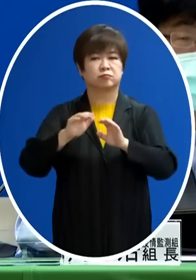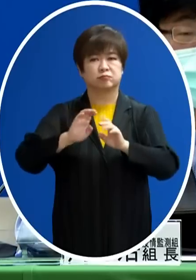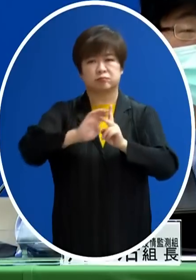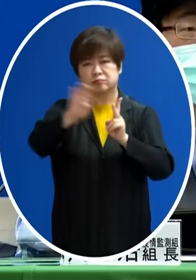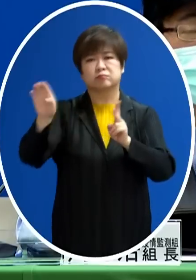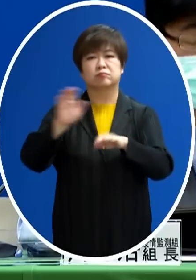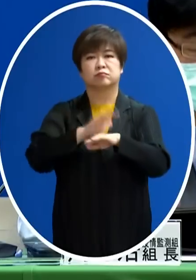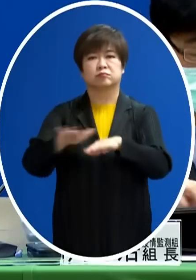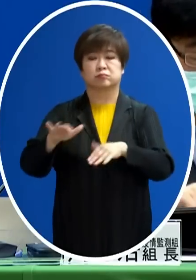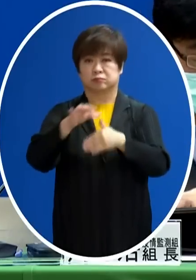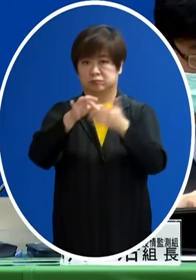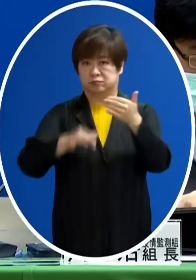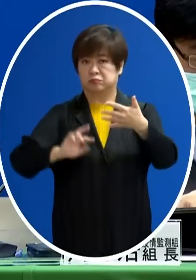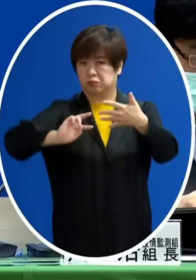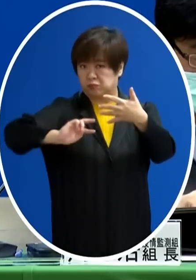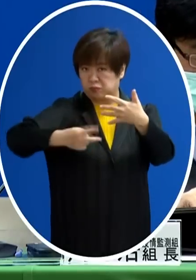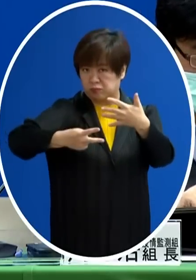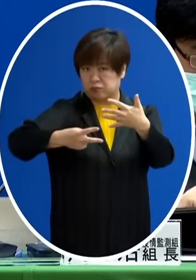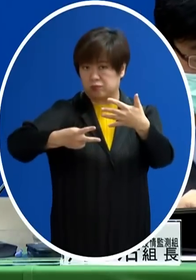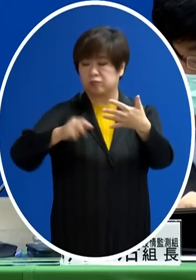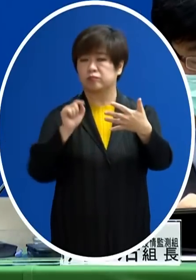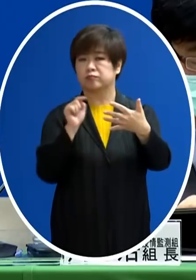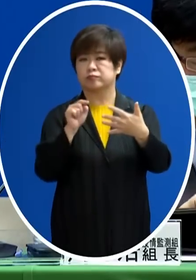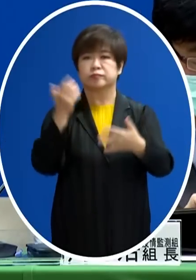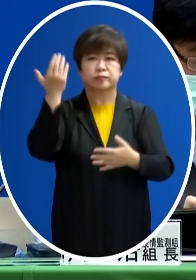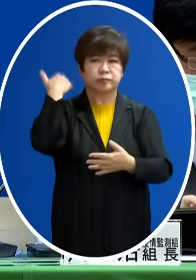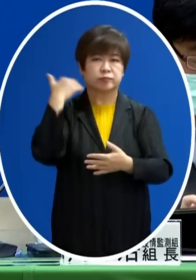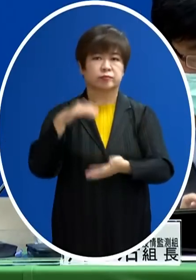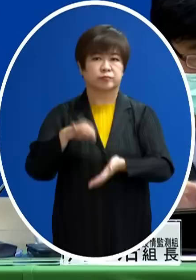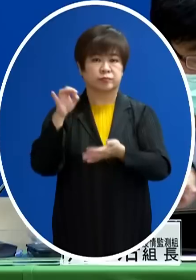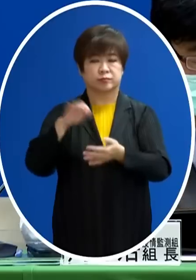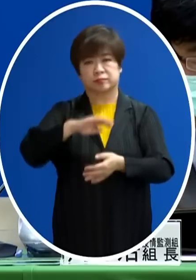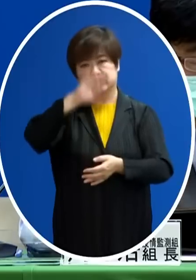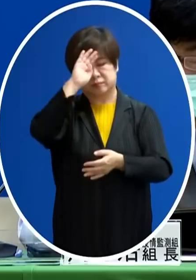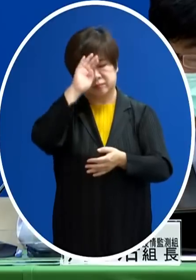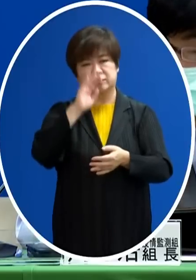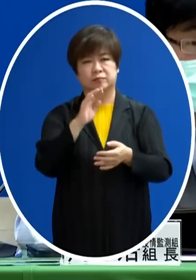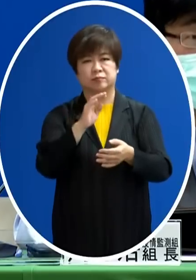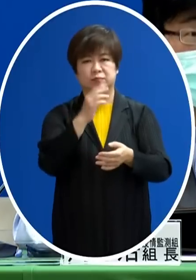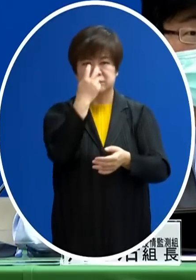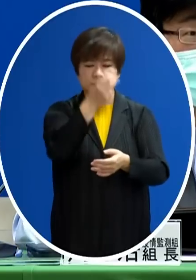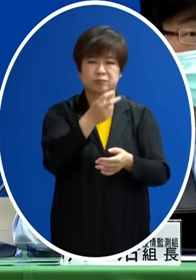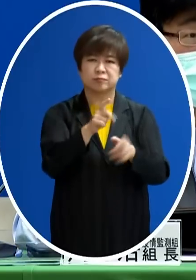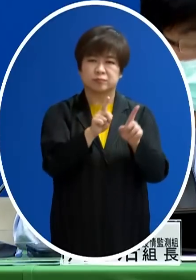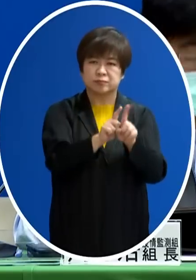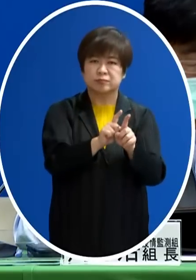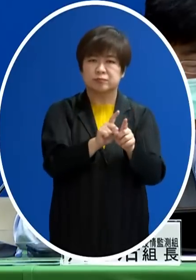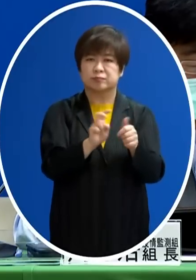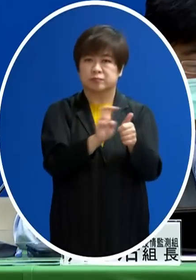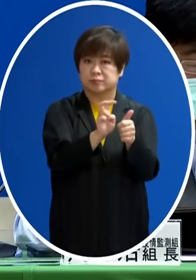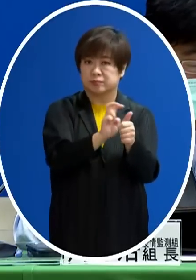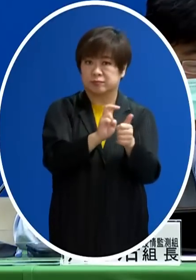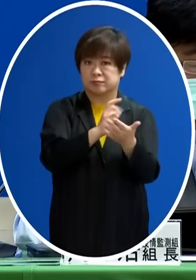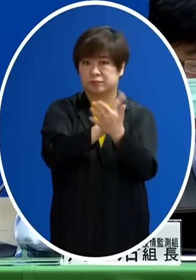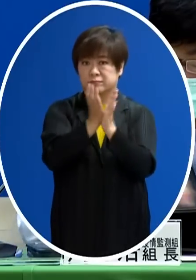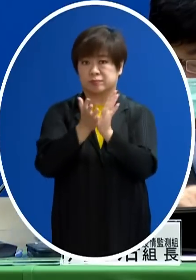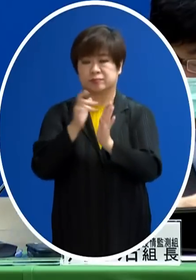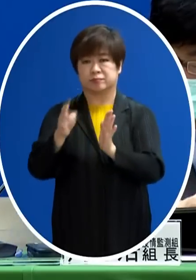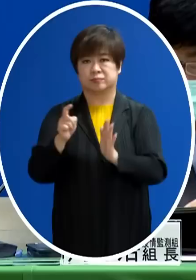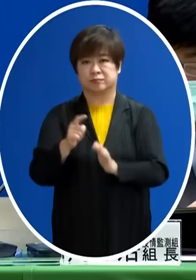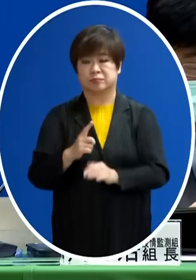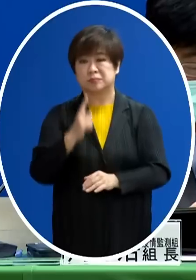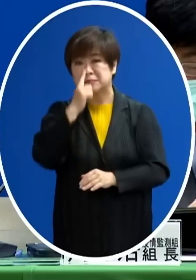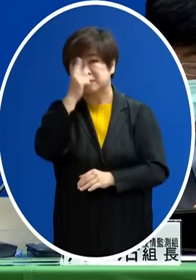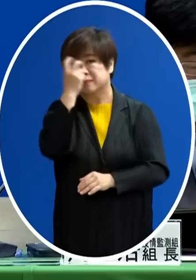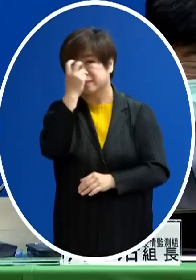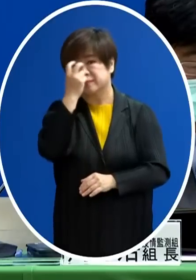注意，我们有一个规定的修改哦。先前我们针对陪探病住院这些住院跟入院有关的这种例行的筛检